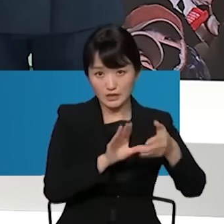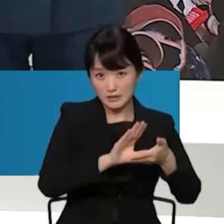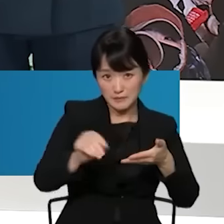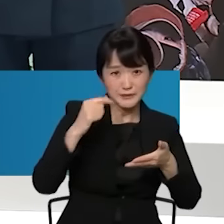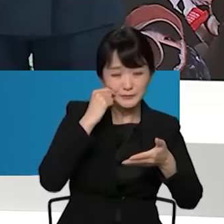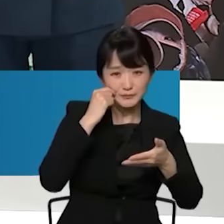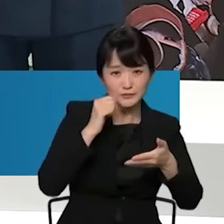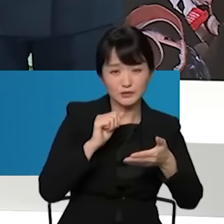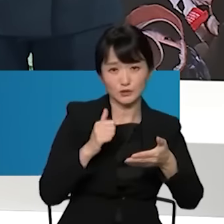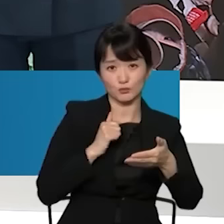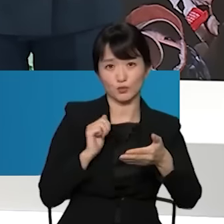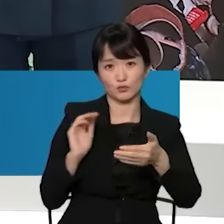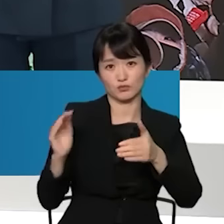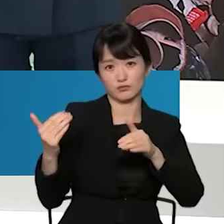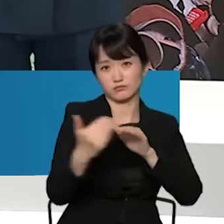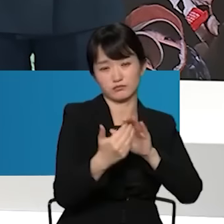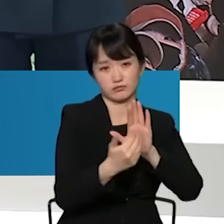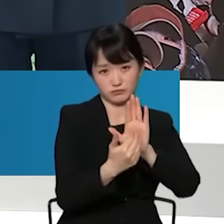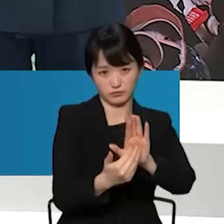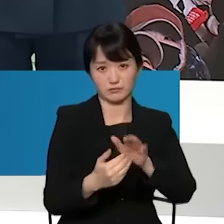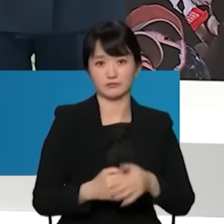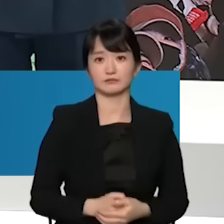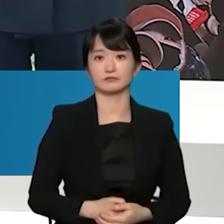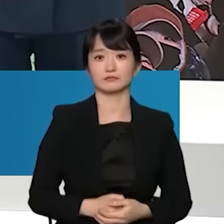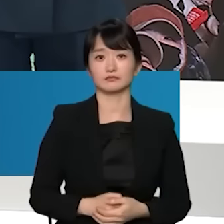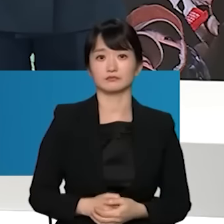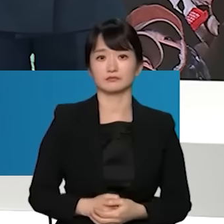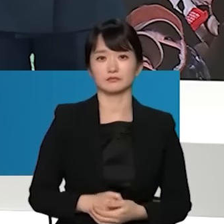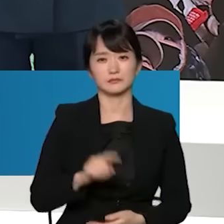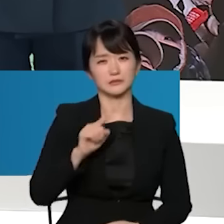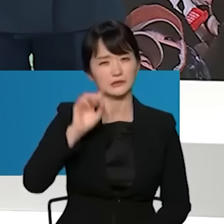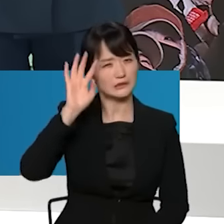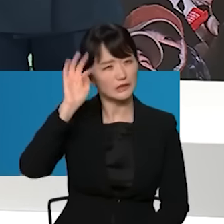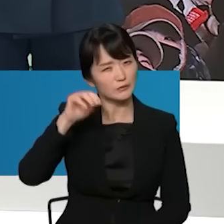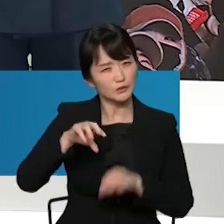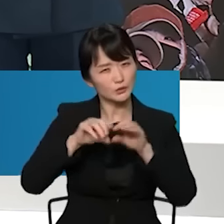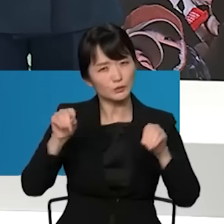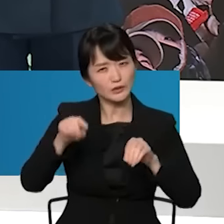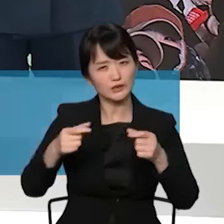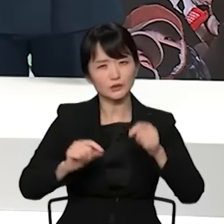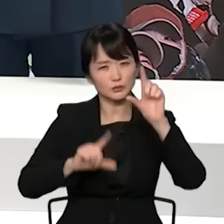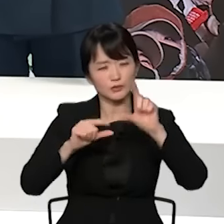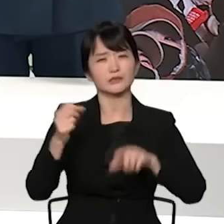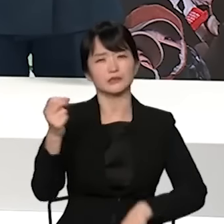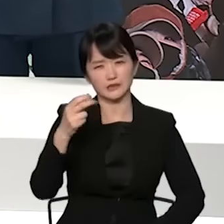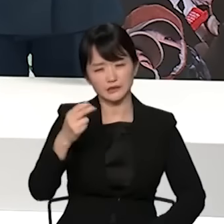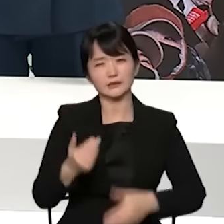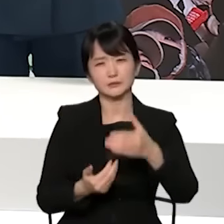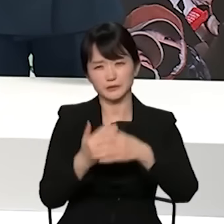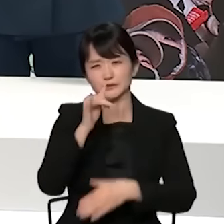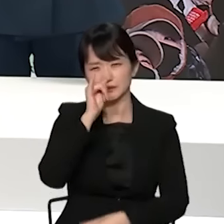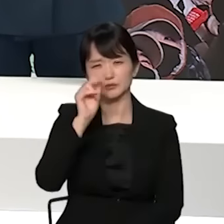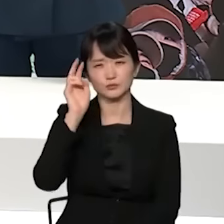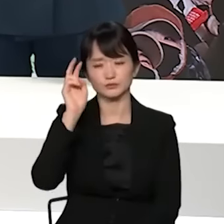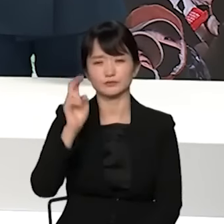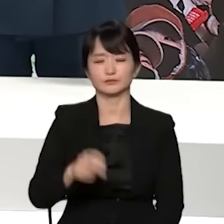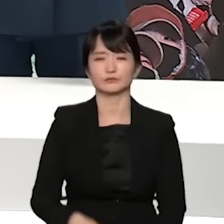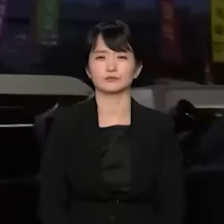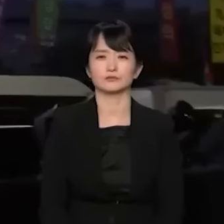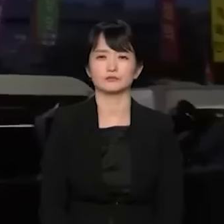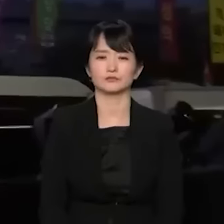못하도록 몸으로 막았습니다. 어쩌면 당분간 토요일마다 재연될지도 모를 장면들입니다. 오원석 기자입니다.